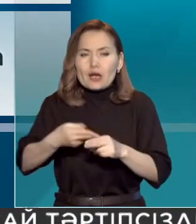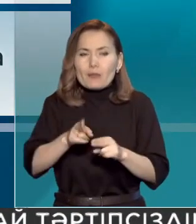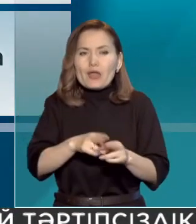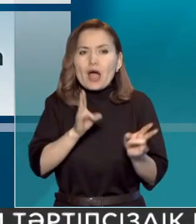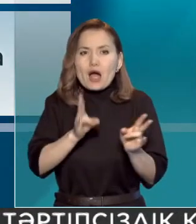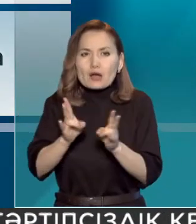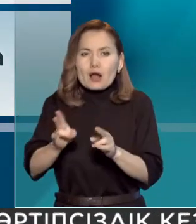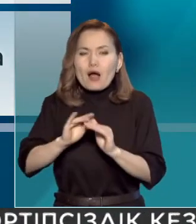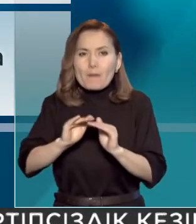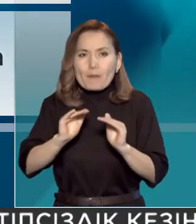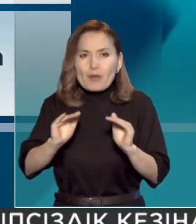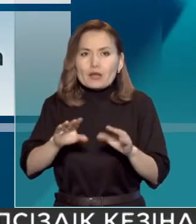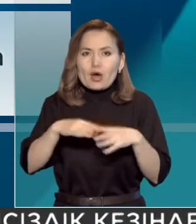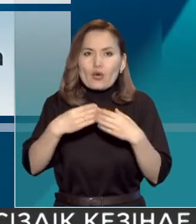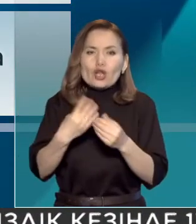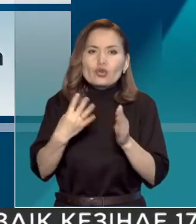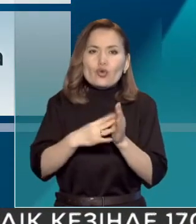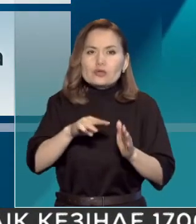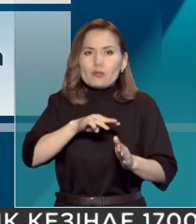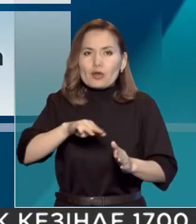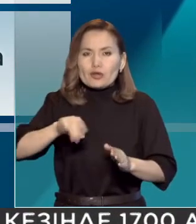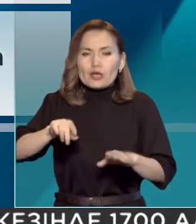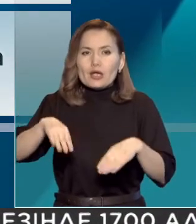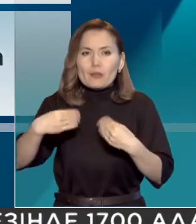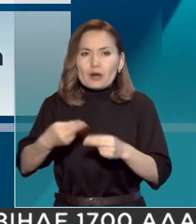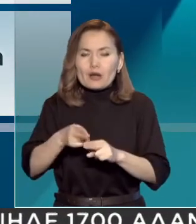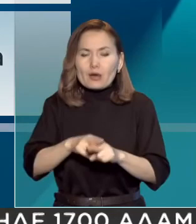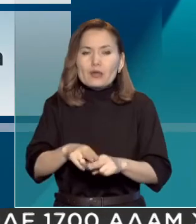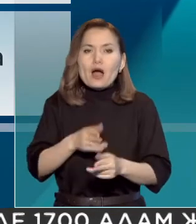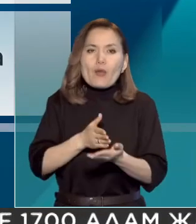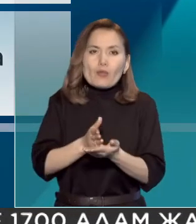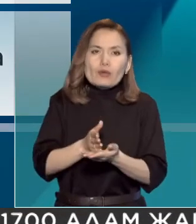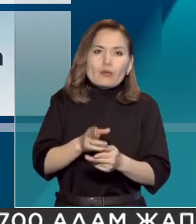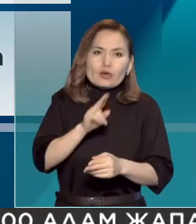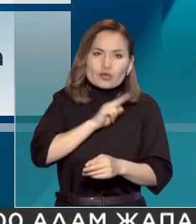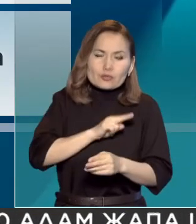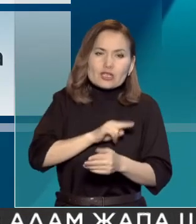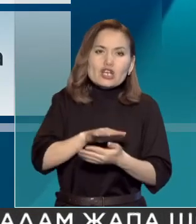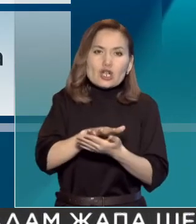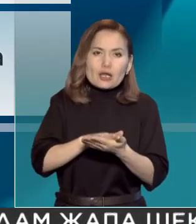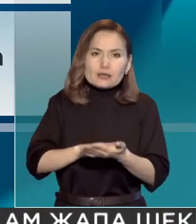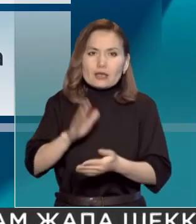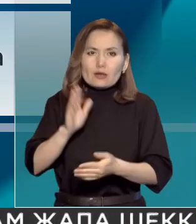балалардың отбасына 9 миллион теңге берілді. Бұл бағыттағы жұмыстар әлі де жалғасады.